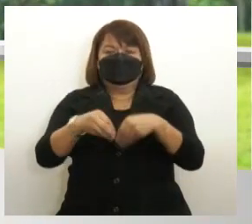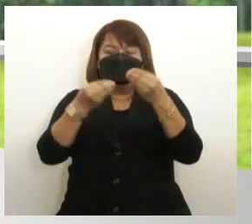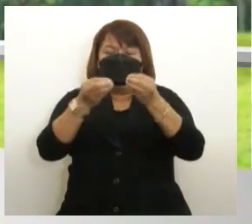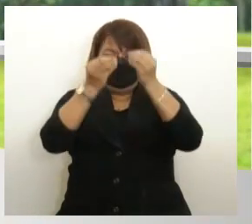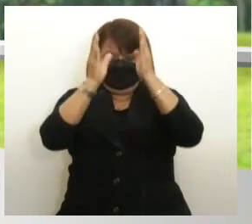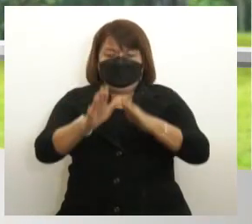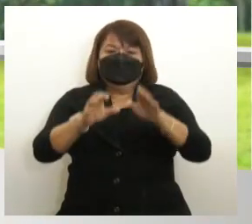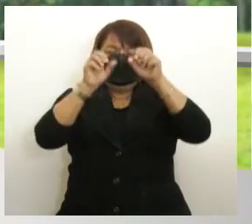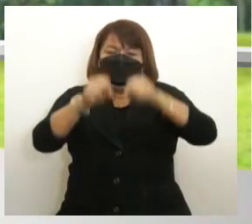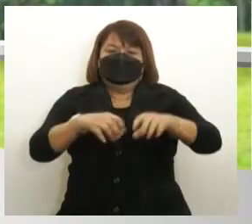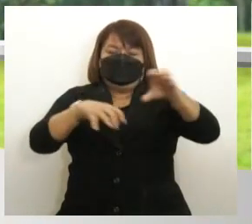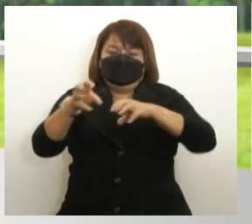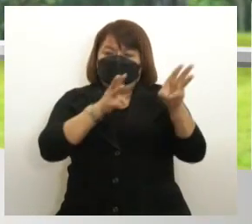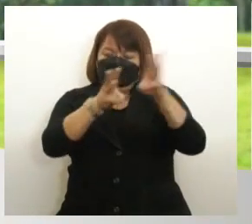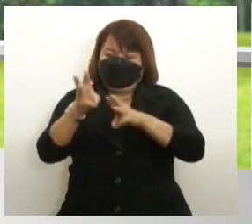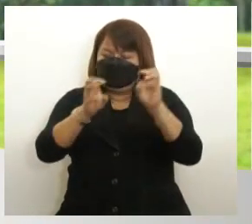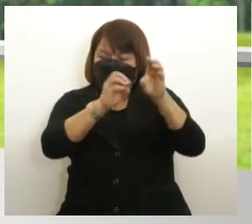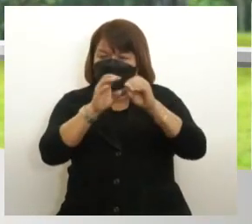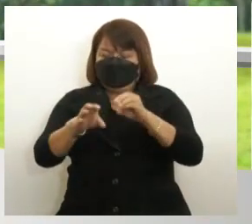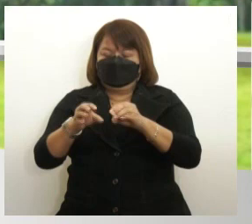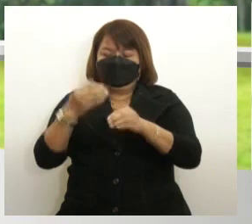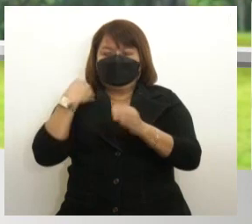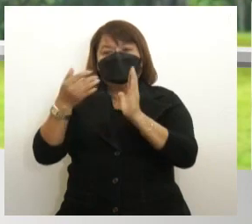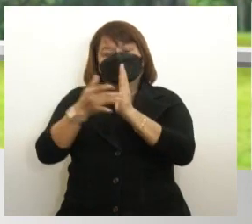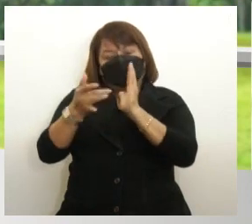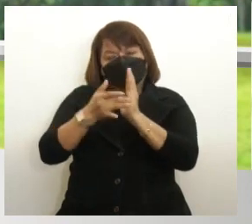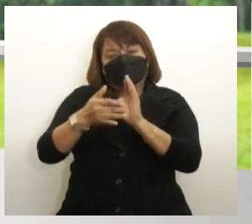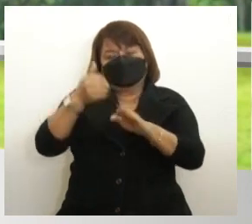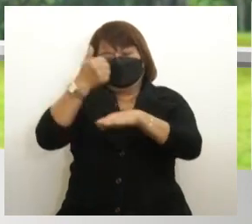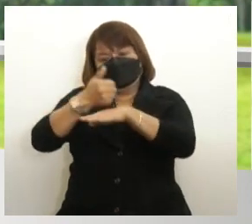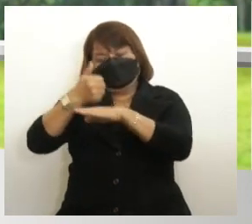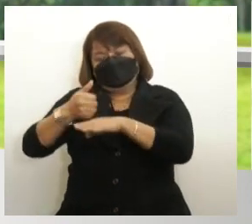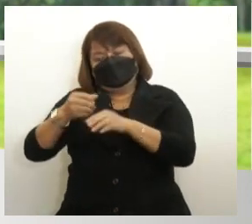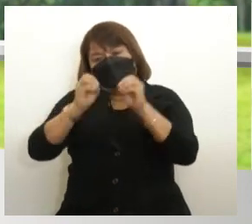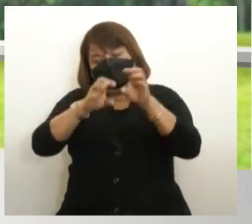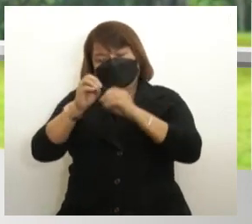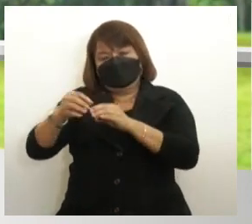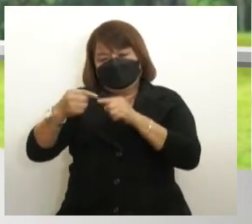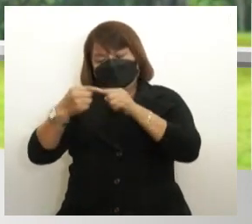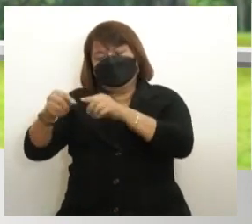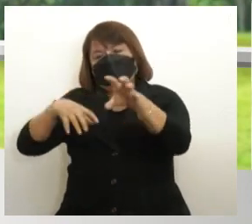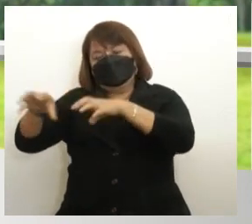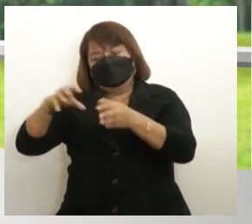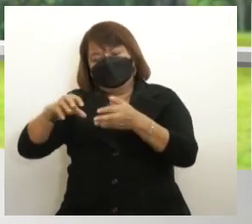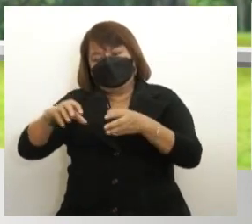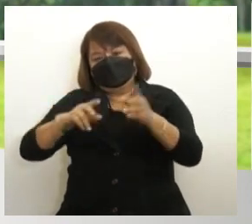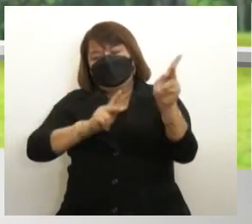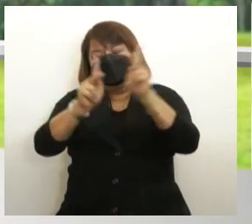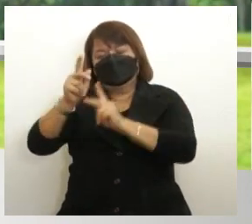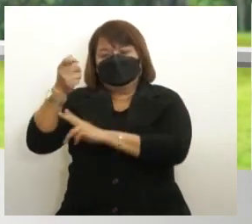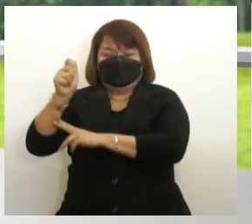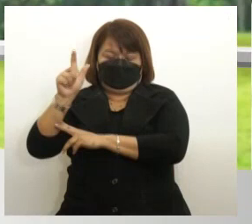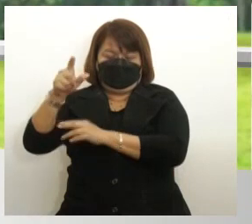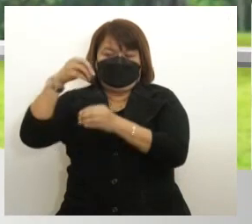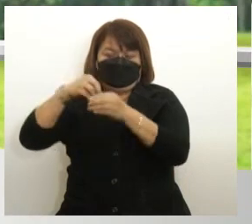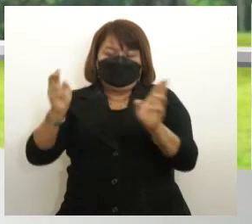อนสามารถจัดกระบวนการเรียนรู้เชิงรุกแล้วก็มีทักษะในการเป็นผู้อำนวยการเรียนรู้สู่การจัดกิจกรรม Active Learning ในชั้นเรียนนะคะโด